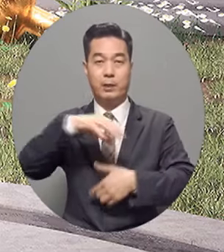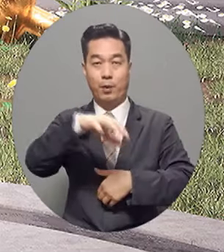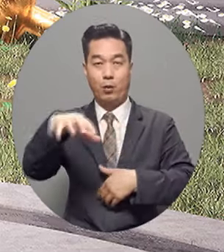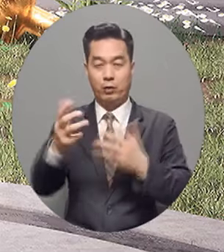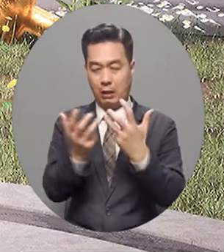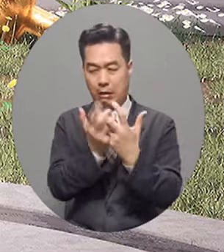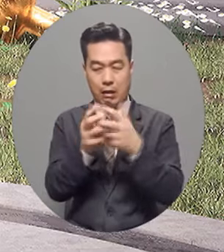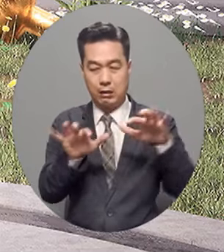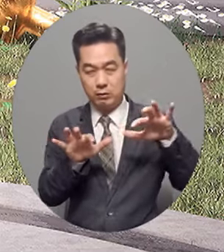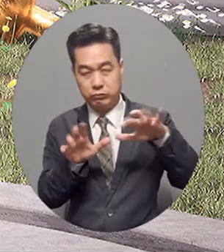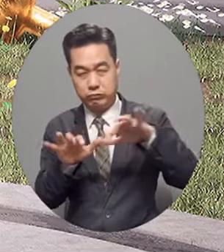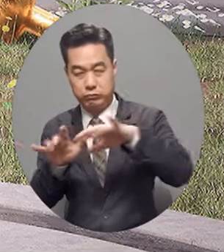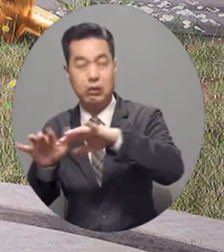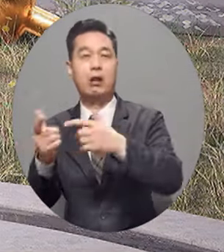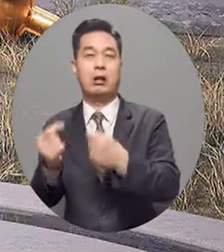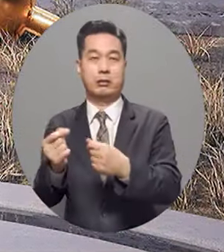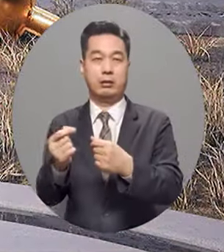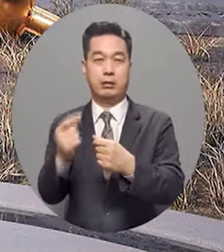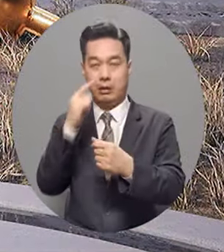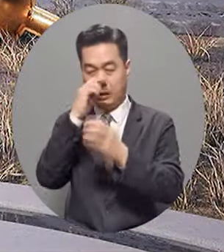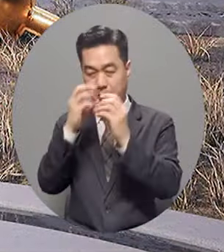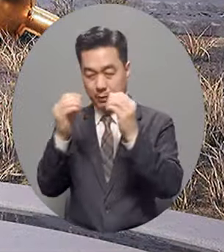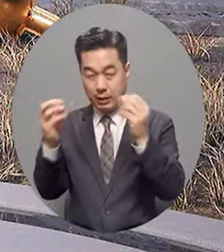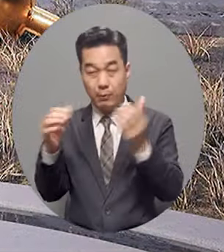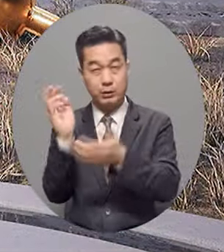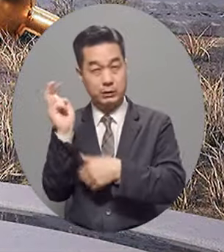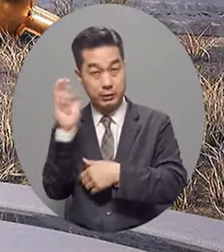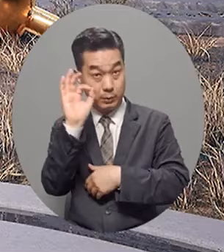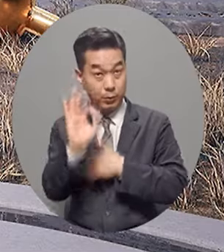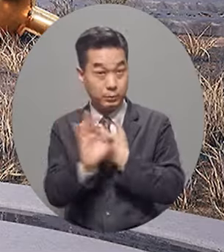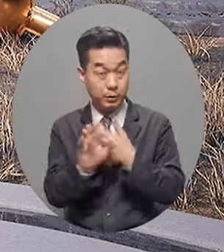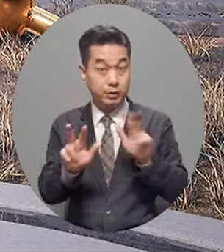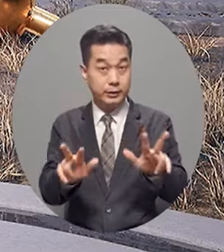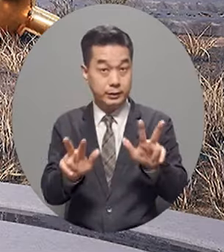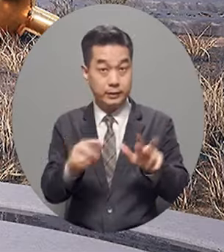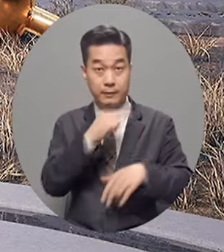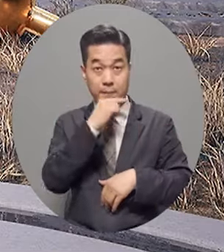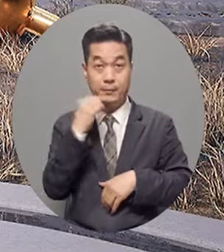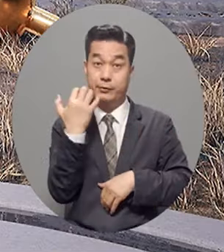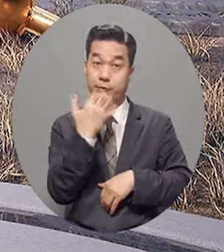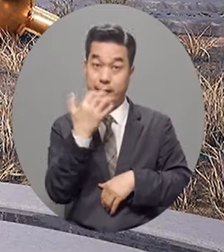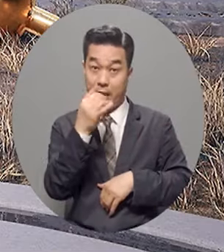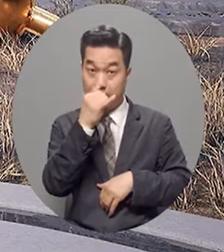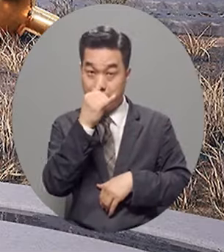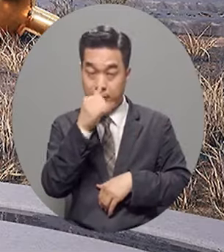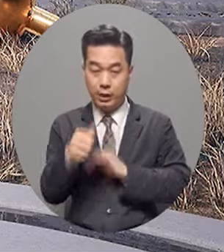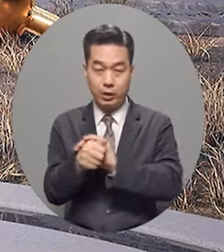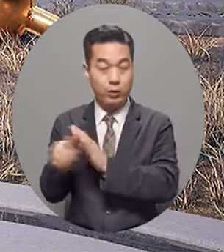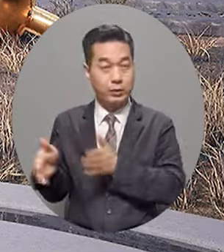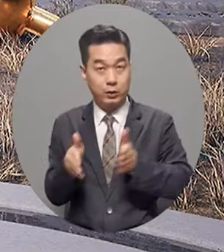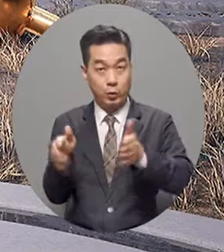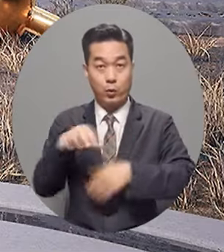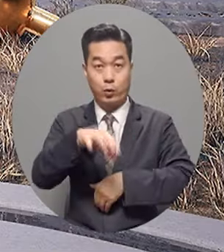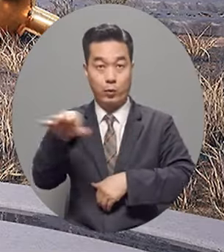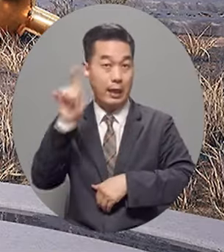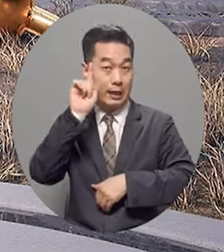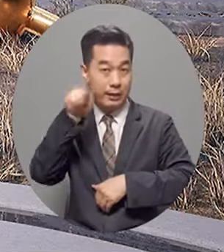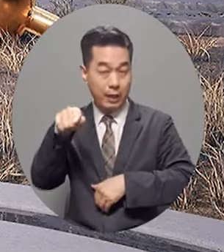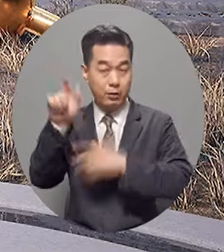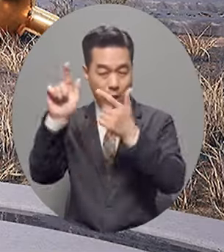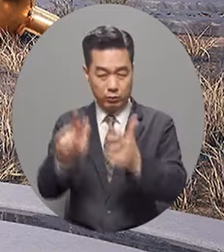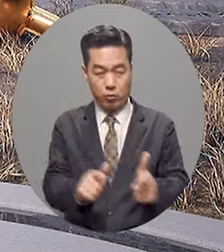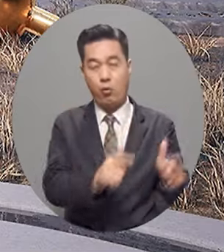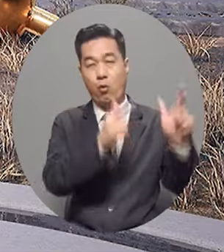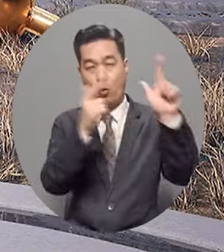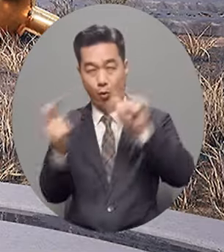몰릴 것으로 보입니다 미세먼지 예측을 보시면요 지금 붉게 나타나고 있는 경상권의 중심으로는 내일도 온종일